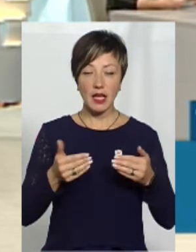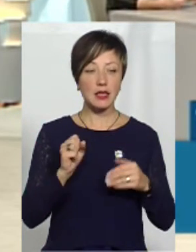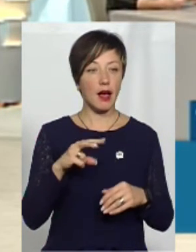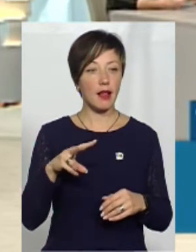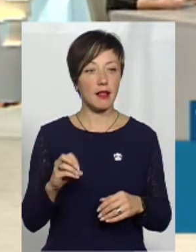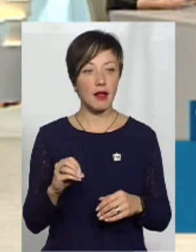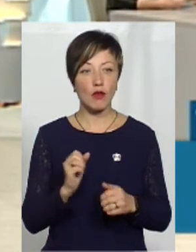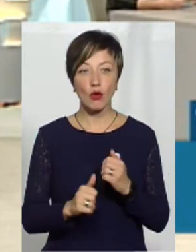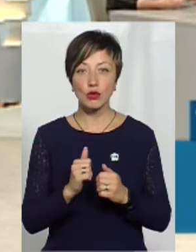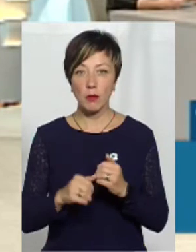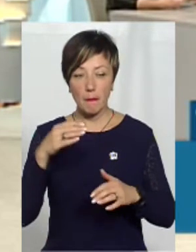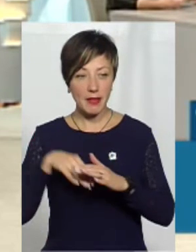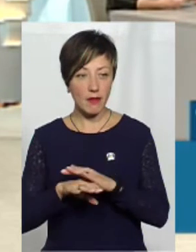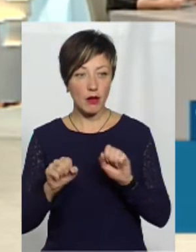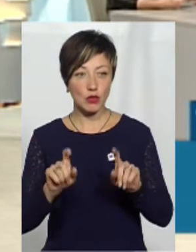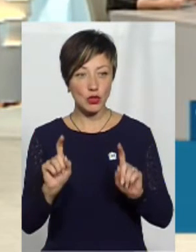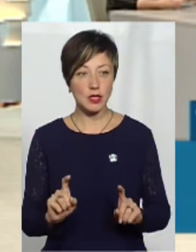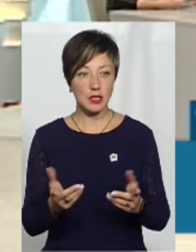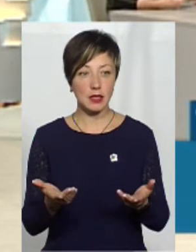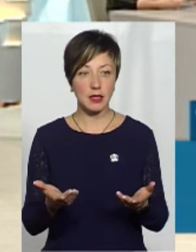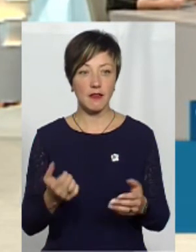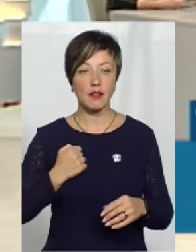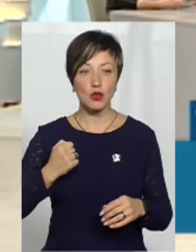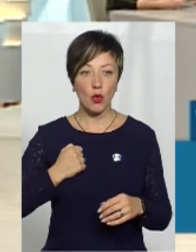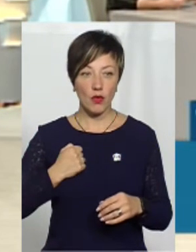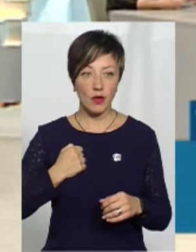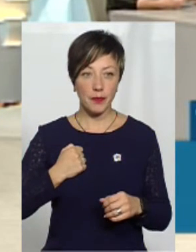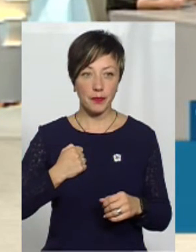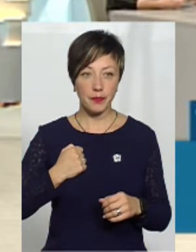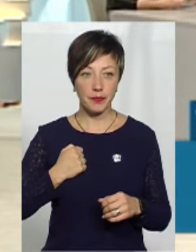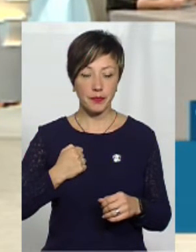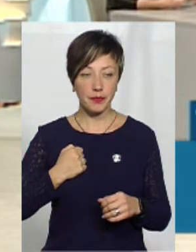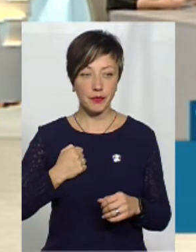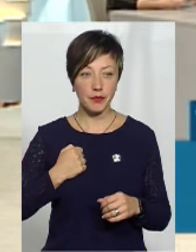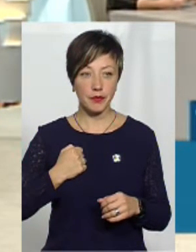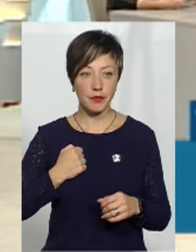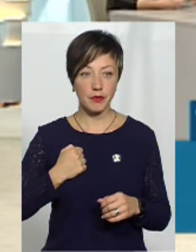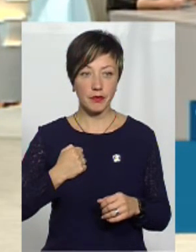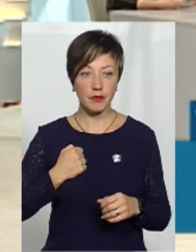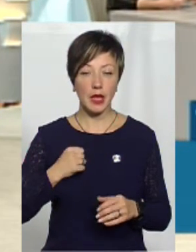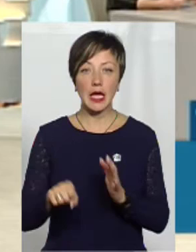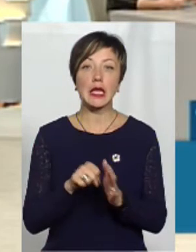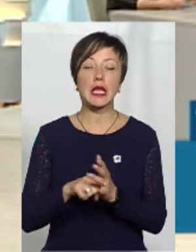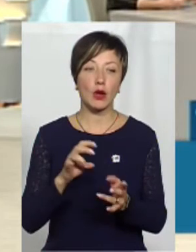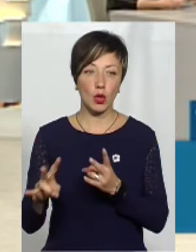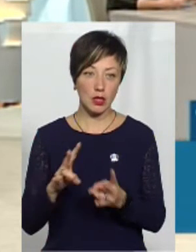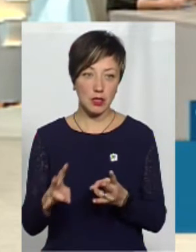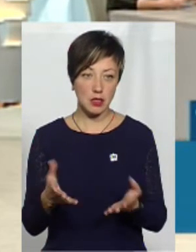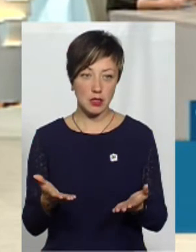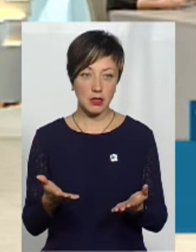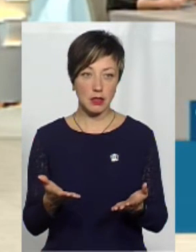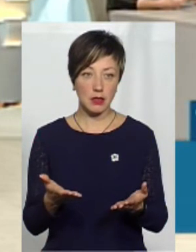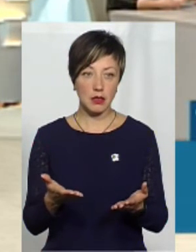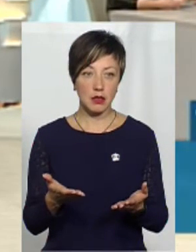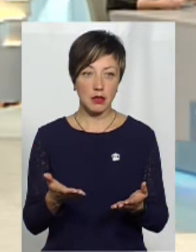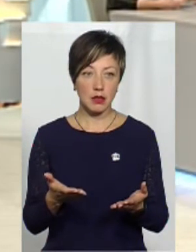але там в кожному підвалі можуть сидіти військові, ну, називаємо їх так, терористи, да, і, до речі,